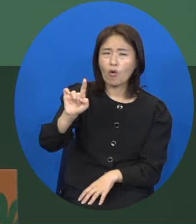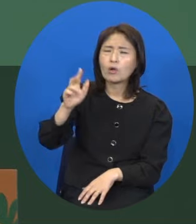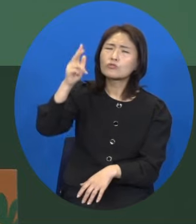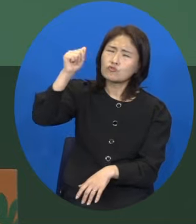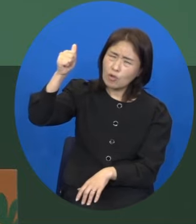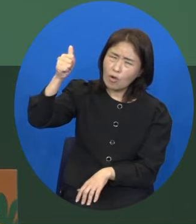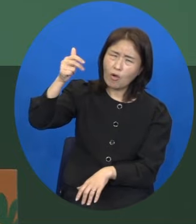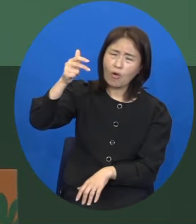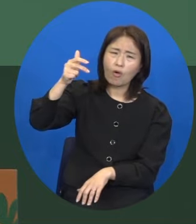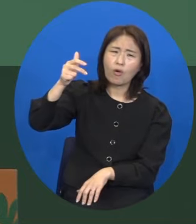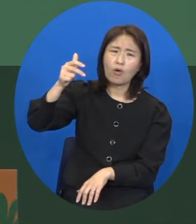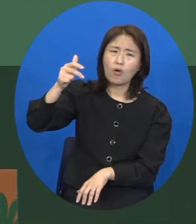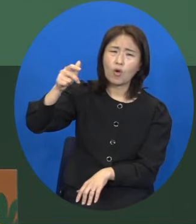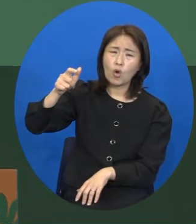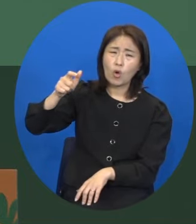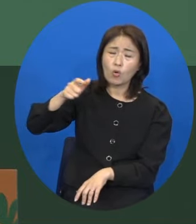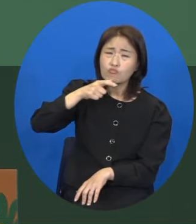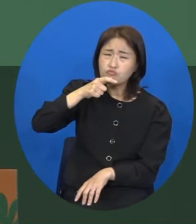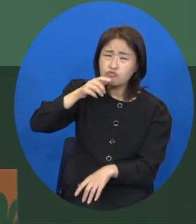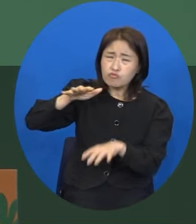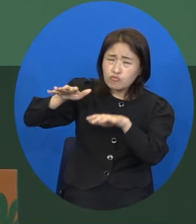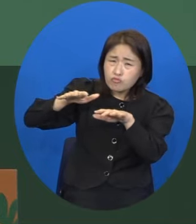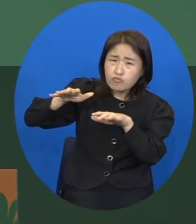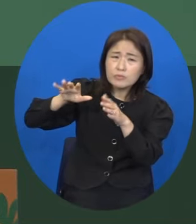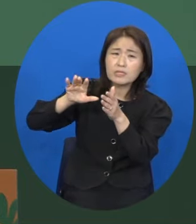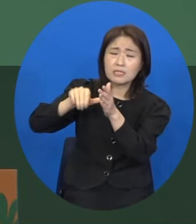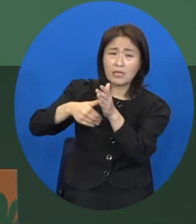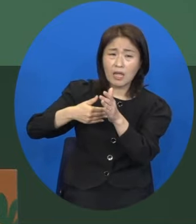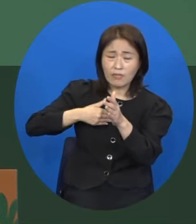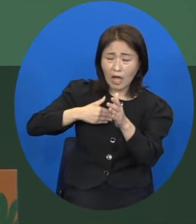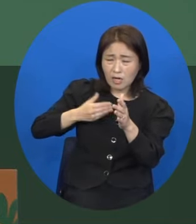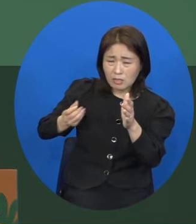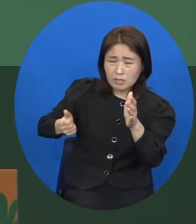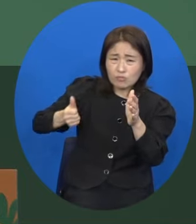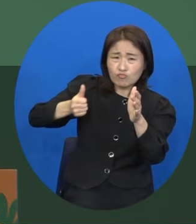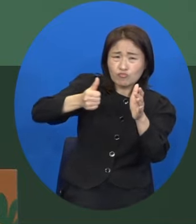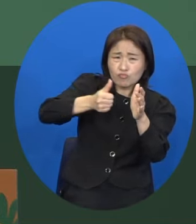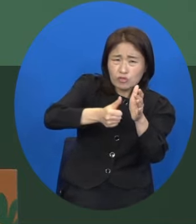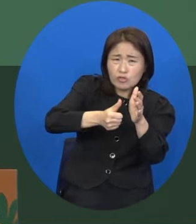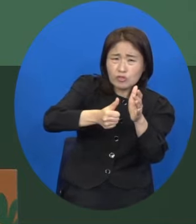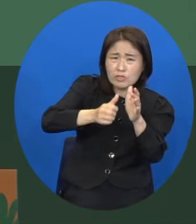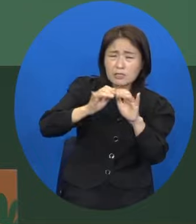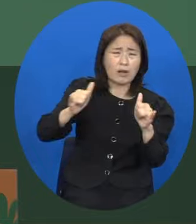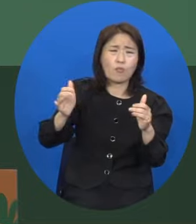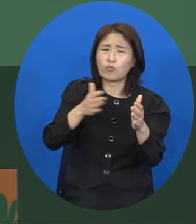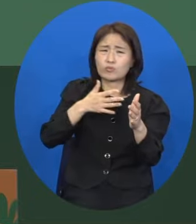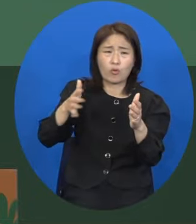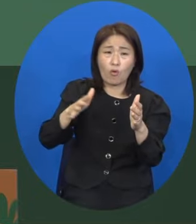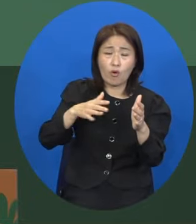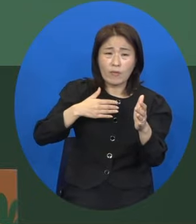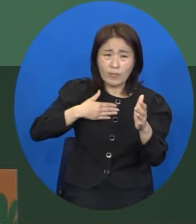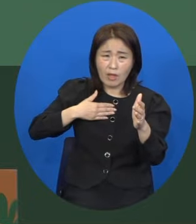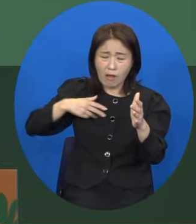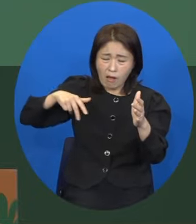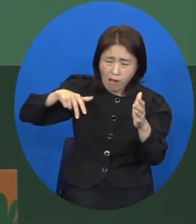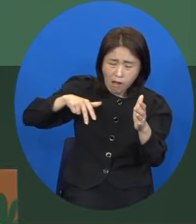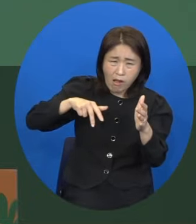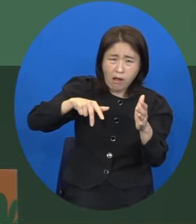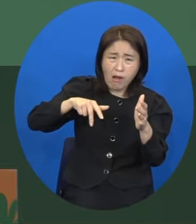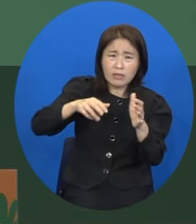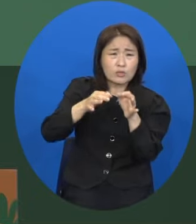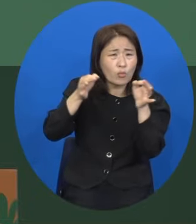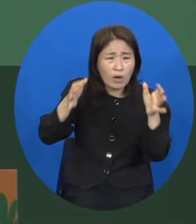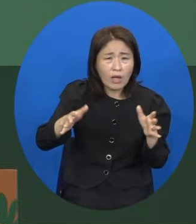주여 물이 움직일 때 나를 못에 넣어주는 사람이 없어 내가 가는 동안 다른